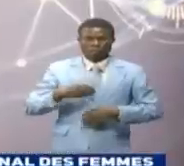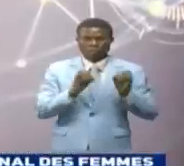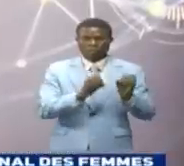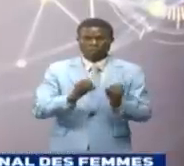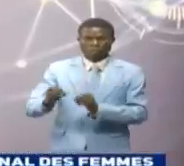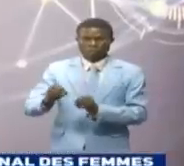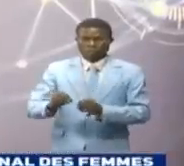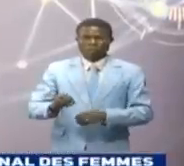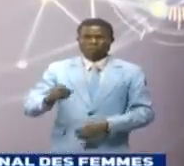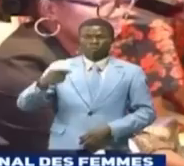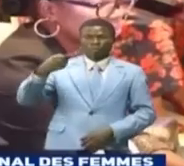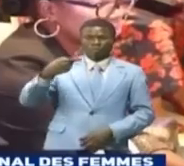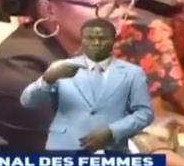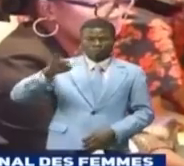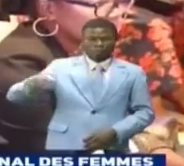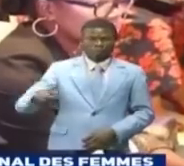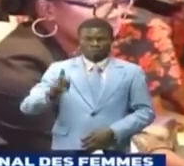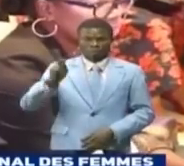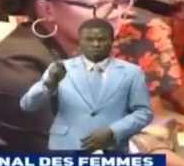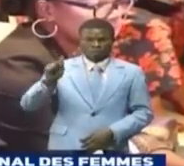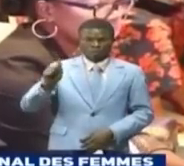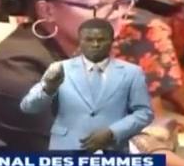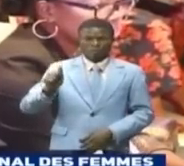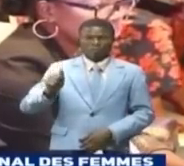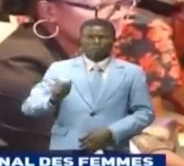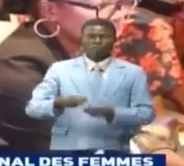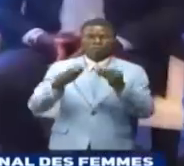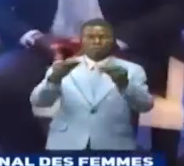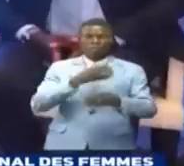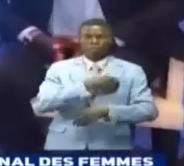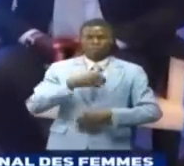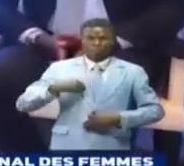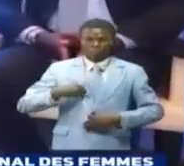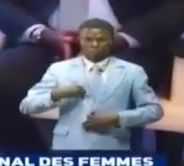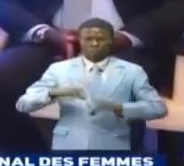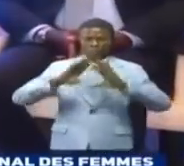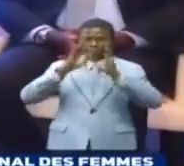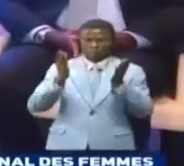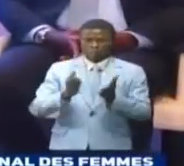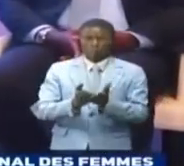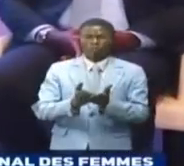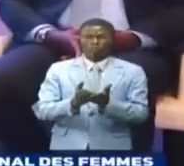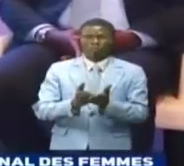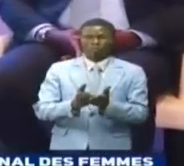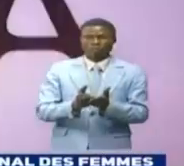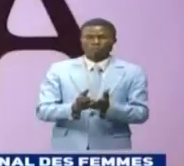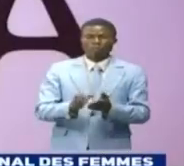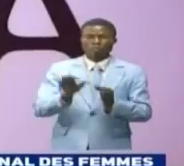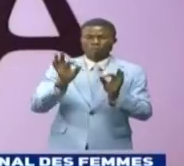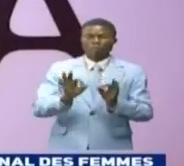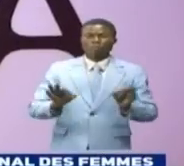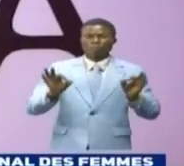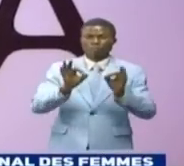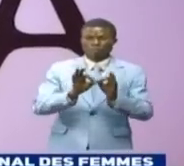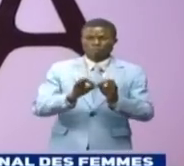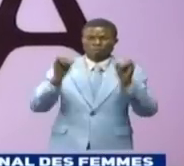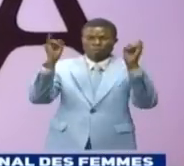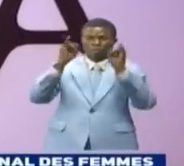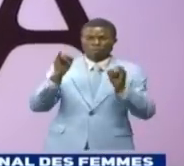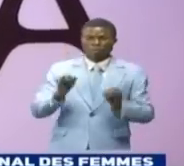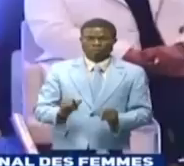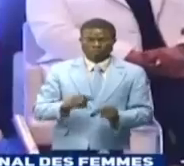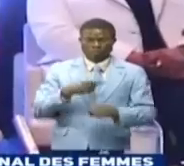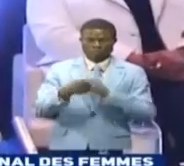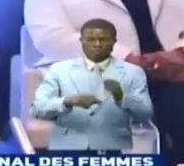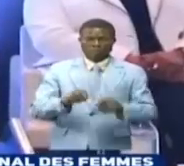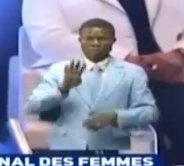par JICA Corporation dans le but d'outiller les femmes, toutes tendances confondues, sur les bien fondés du digital a été lancé ce